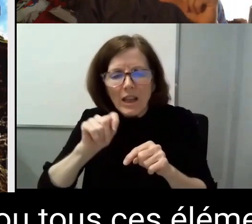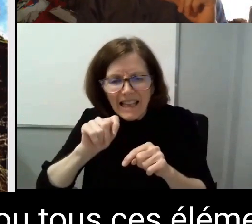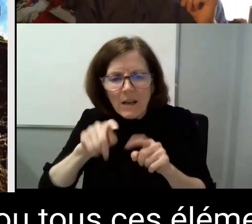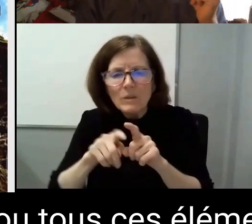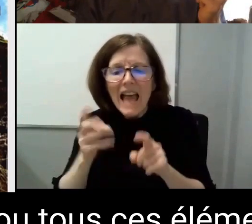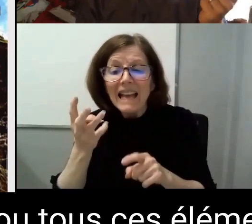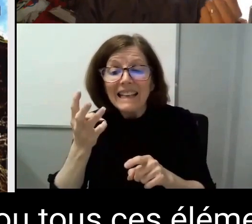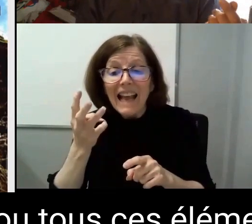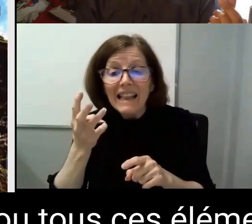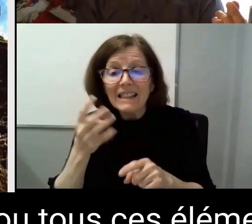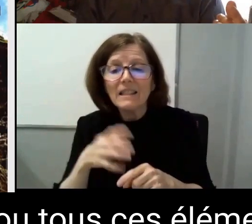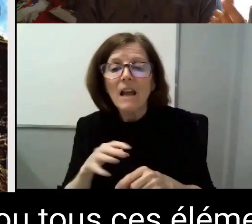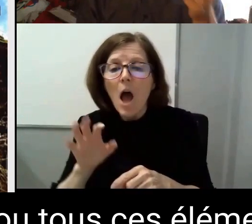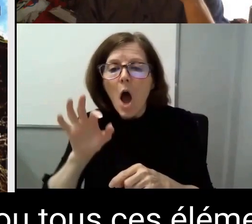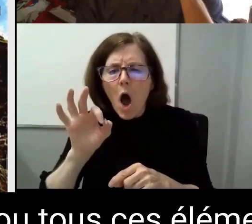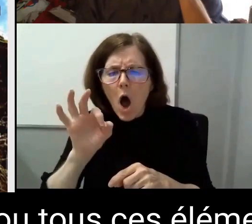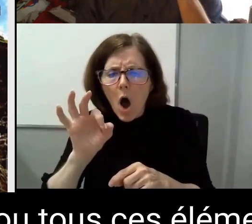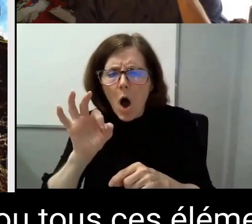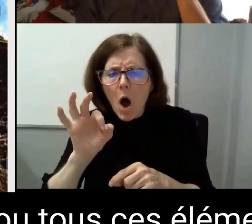d'olive, les,